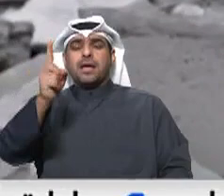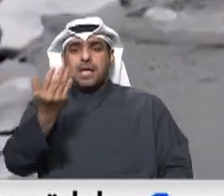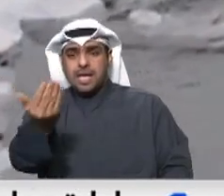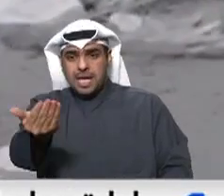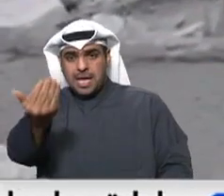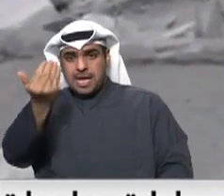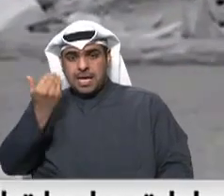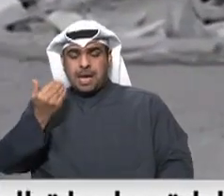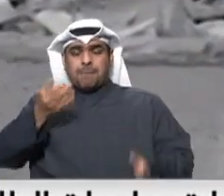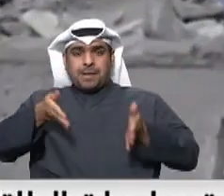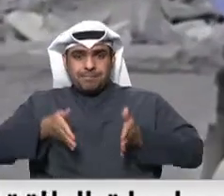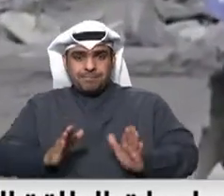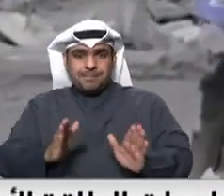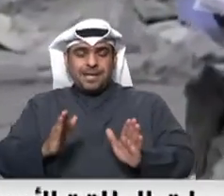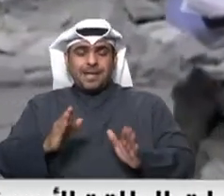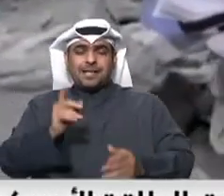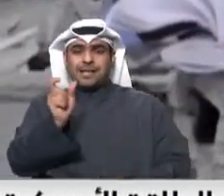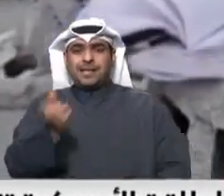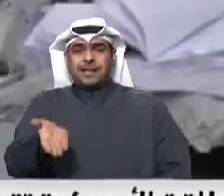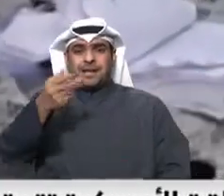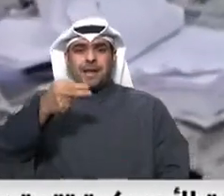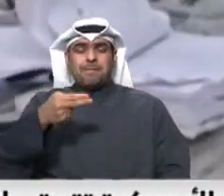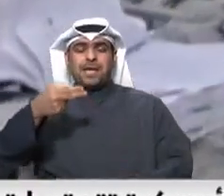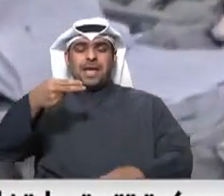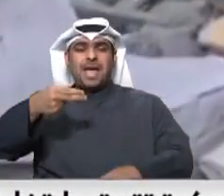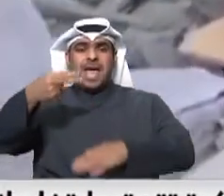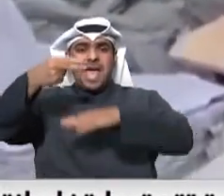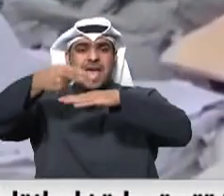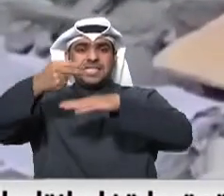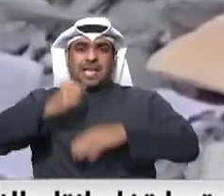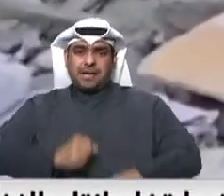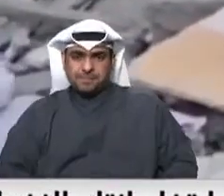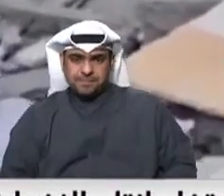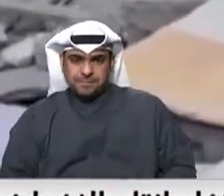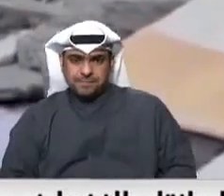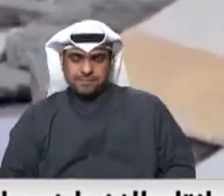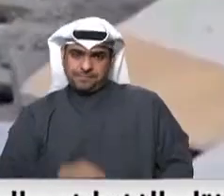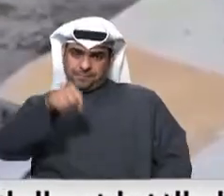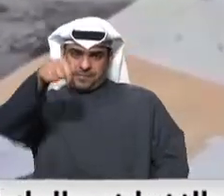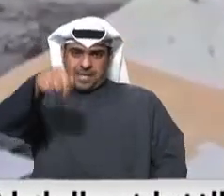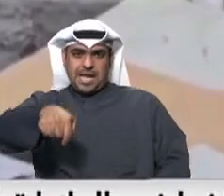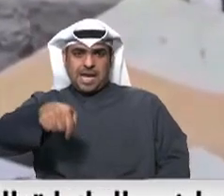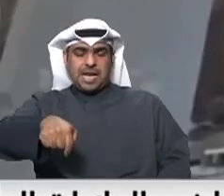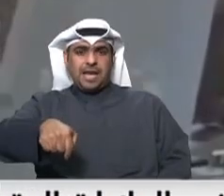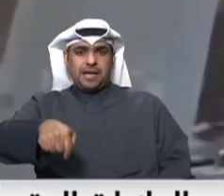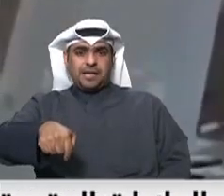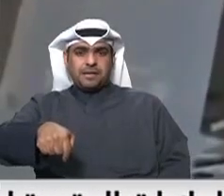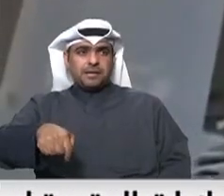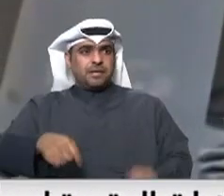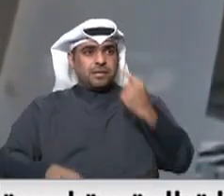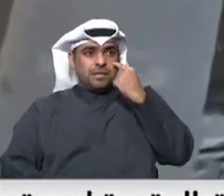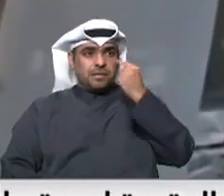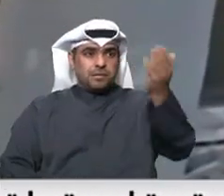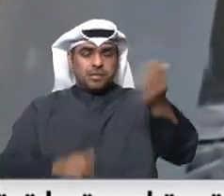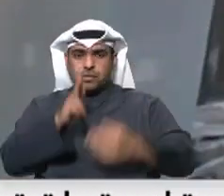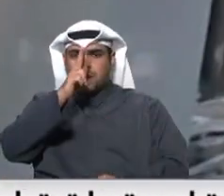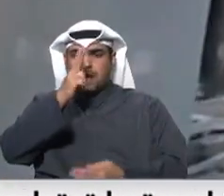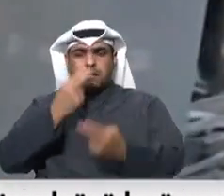على قطاع غزة في أكتوبر الماضي، استهدف الاحتلال المواقع الأثرية والتراثية